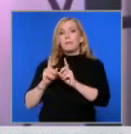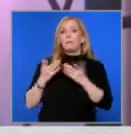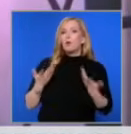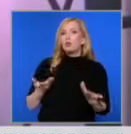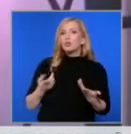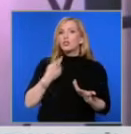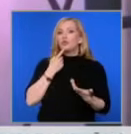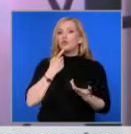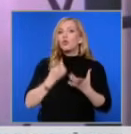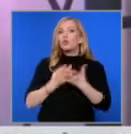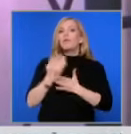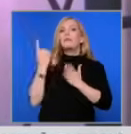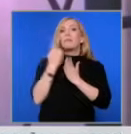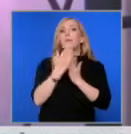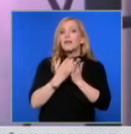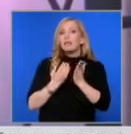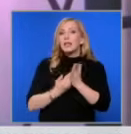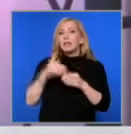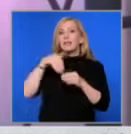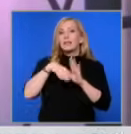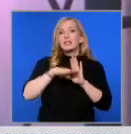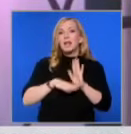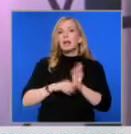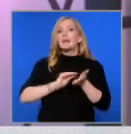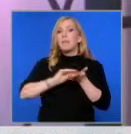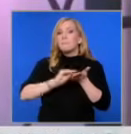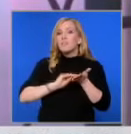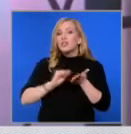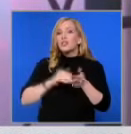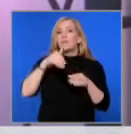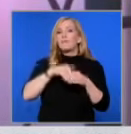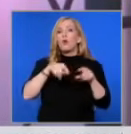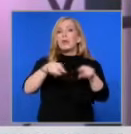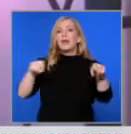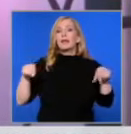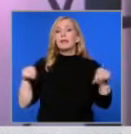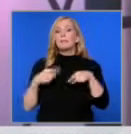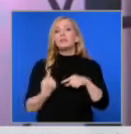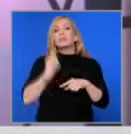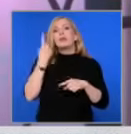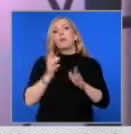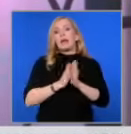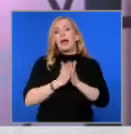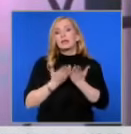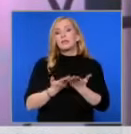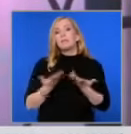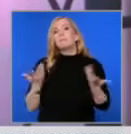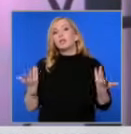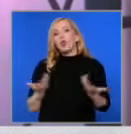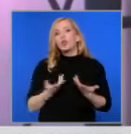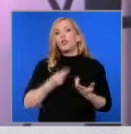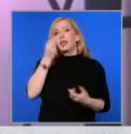може. Защото новите правила за вътрешния ред са така написани, че в килията ми може да има само една книга. Пък било